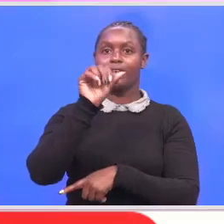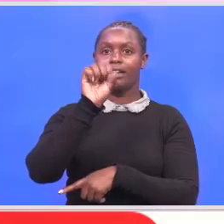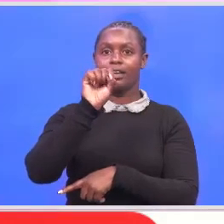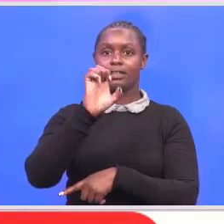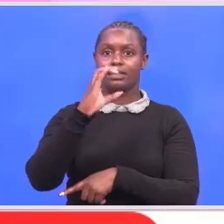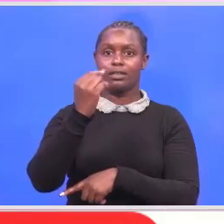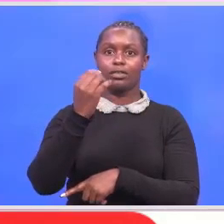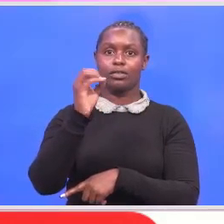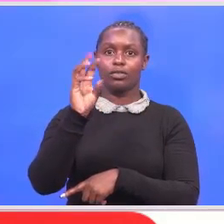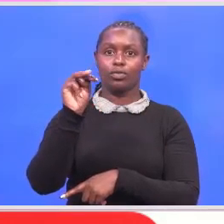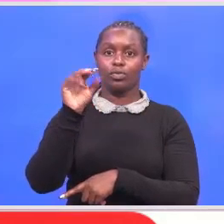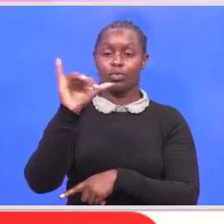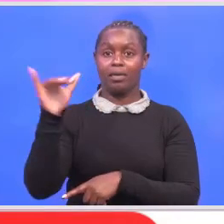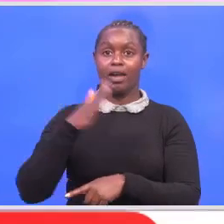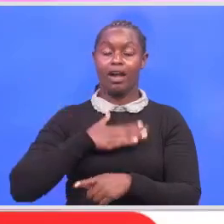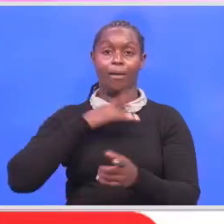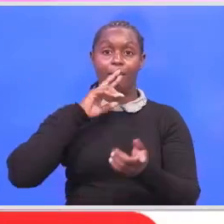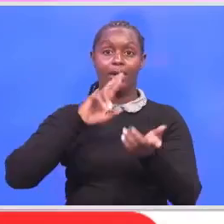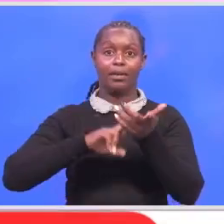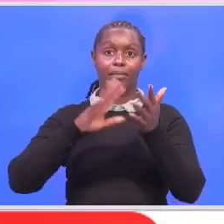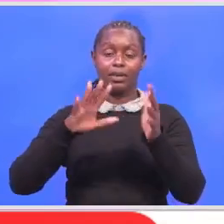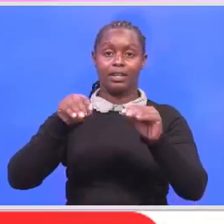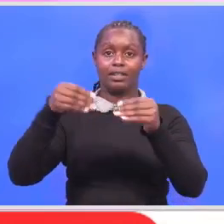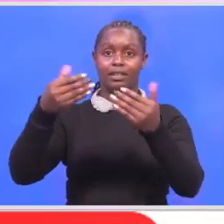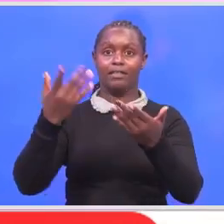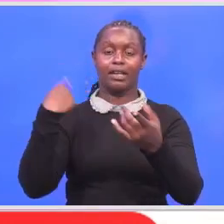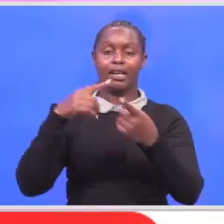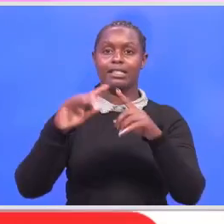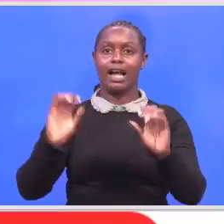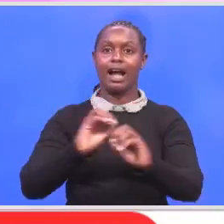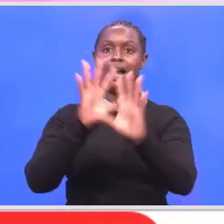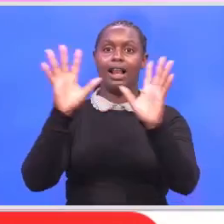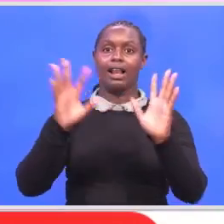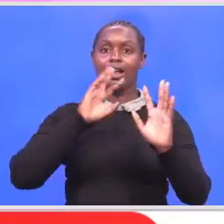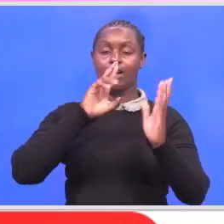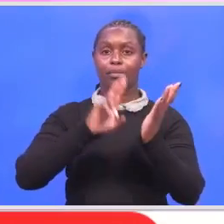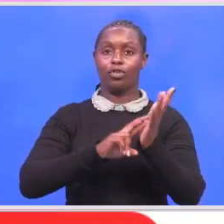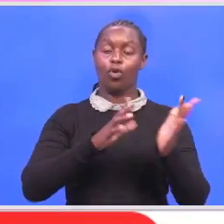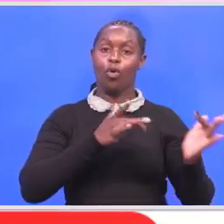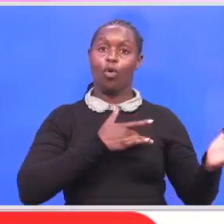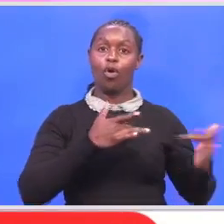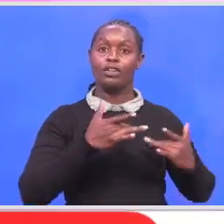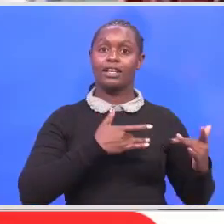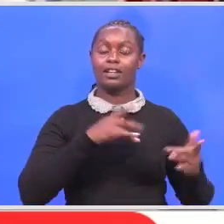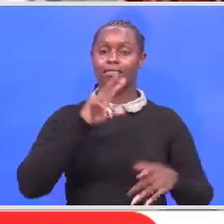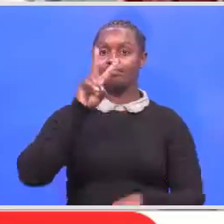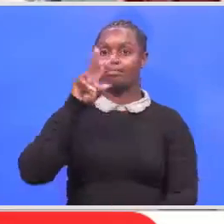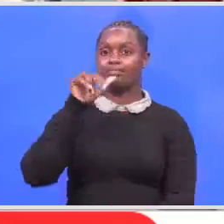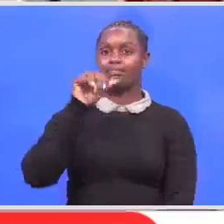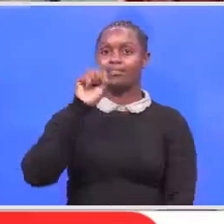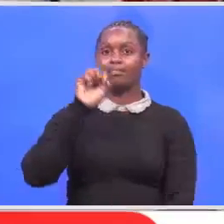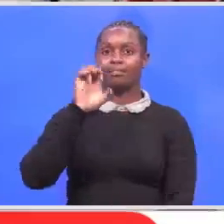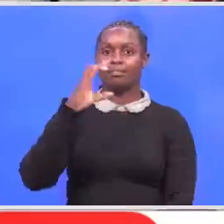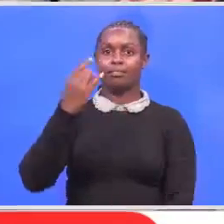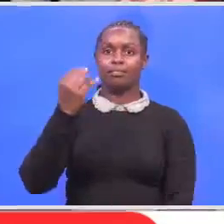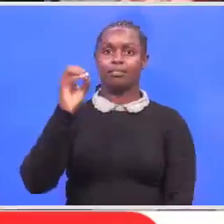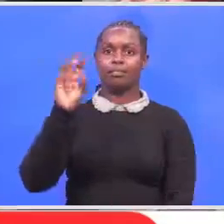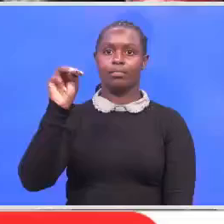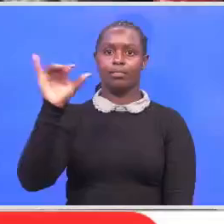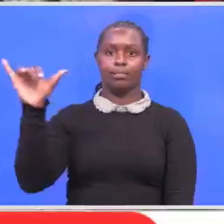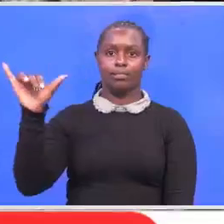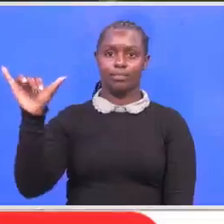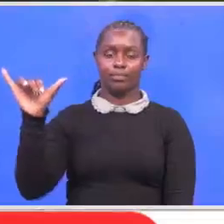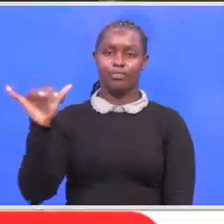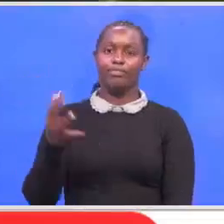sasa amezamia swala hilo na kutupa ripoti kuhusu hisia mseto zinazozidi kutolewa kuhusu zoezi hilo. Ni zaidi ya